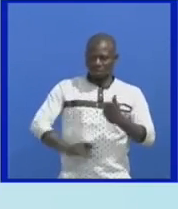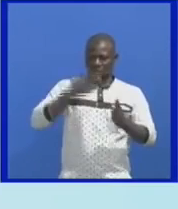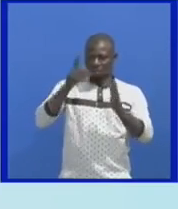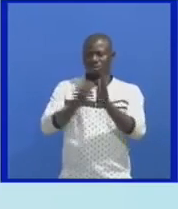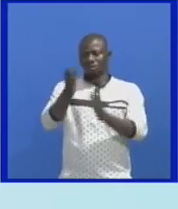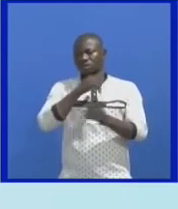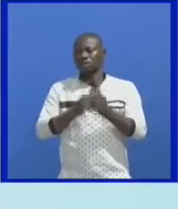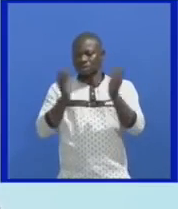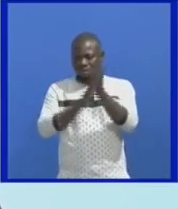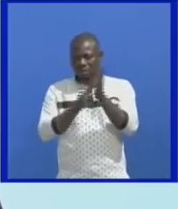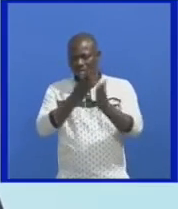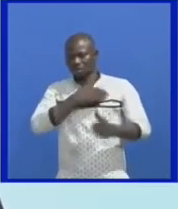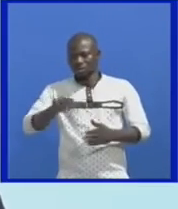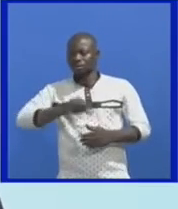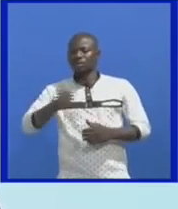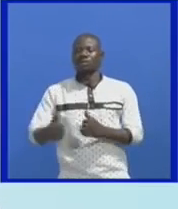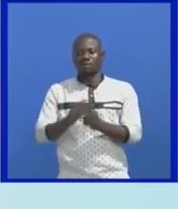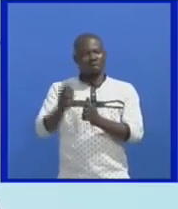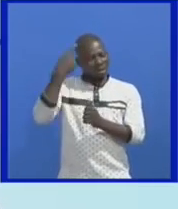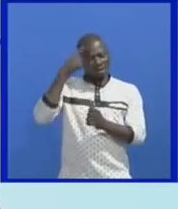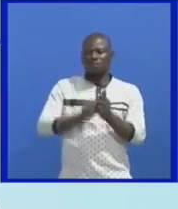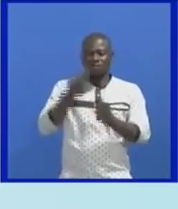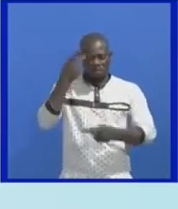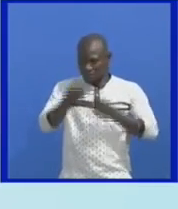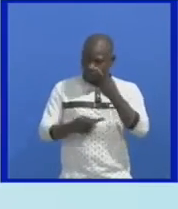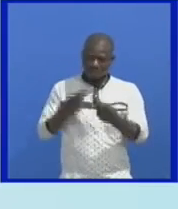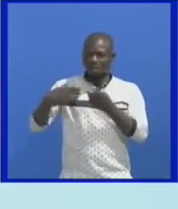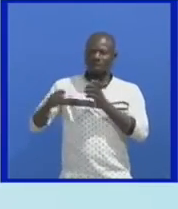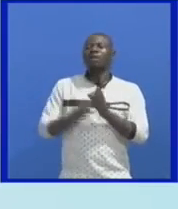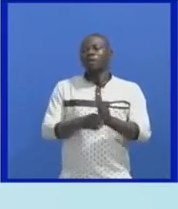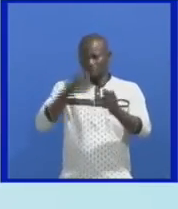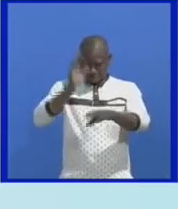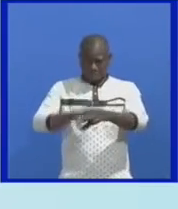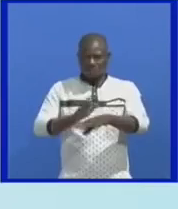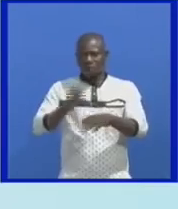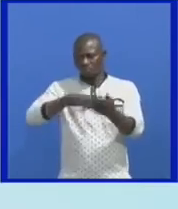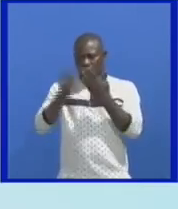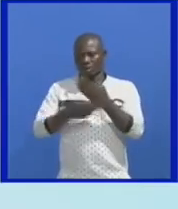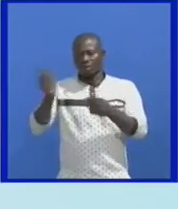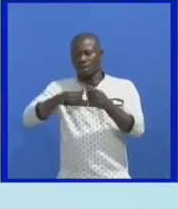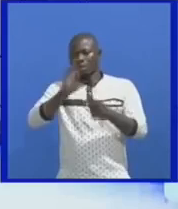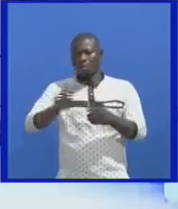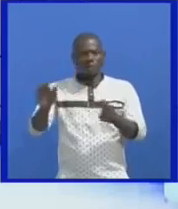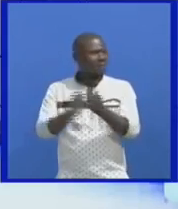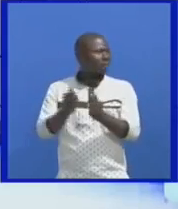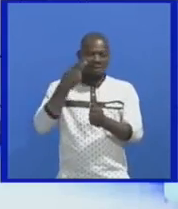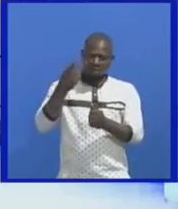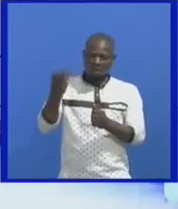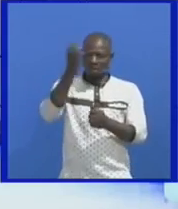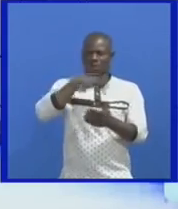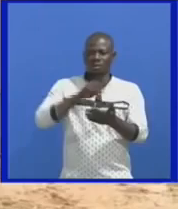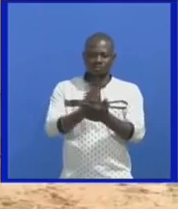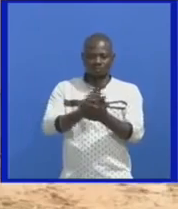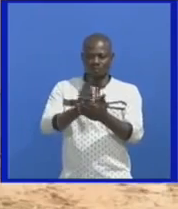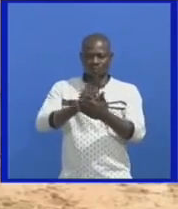secteur informel. Une tournée est également prévue à Bobo-Dioulasso. Des détails avec Konsoun Koulibaly et Aruna